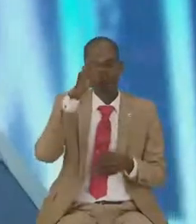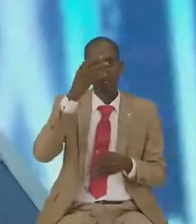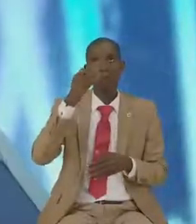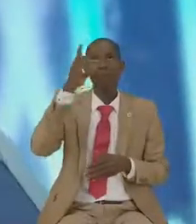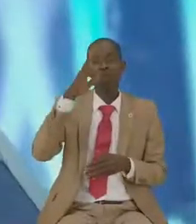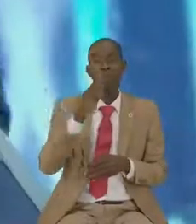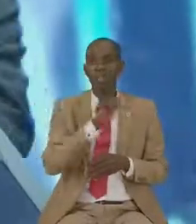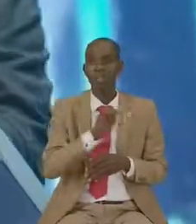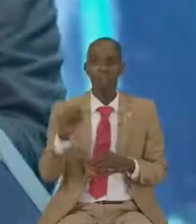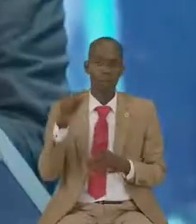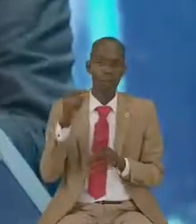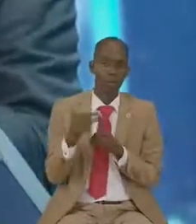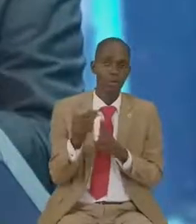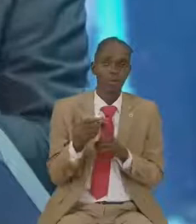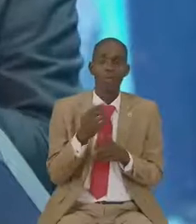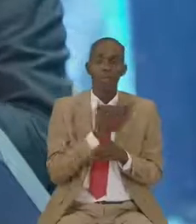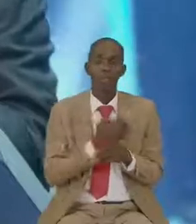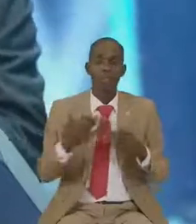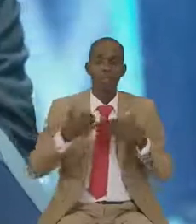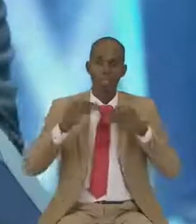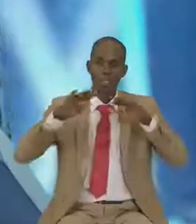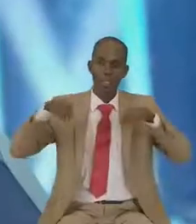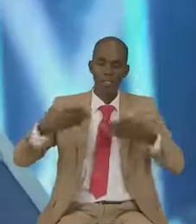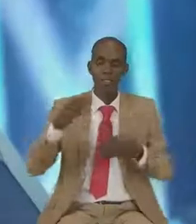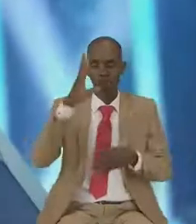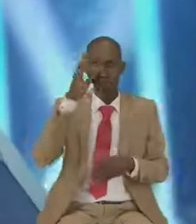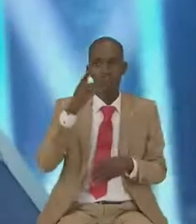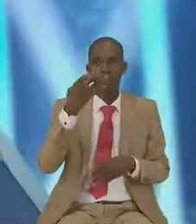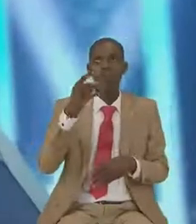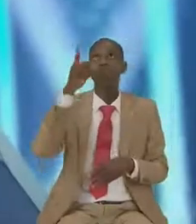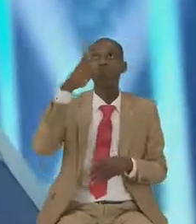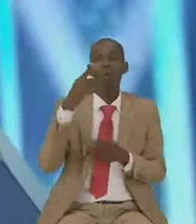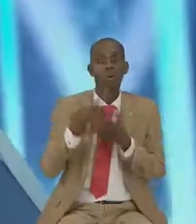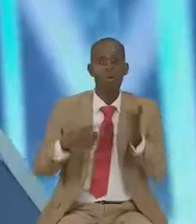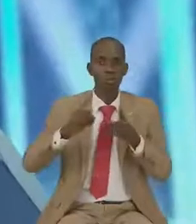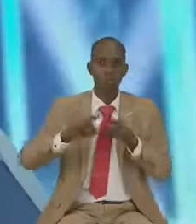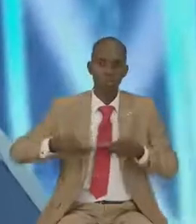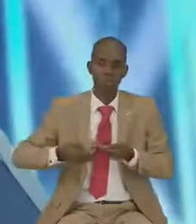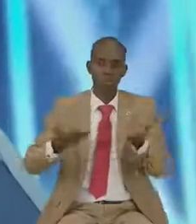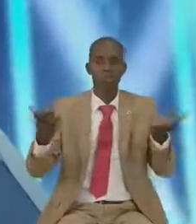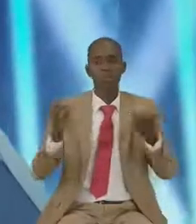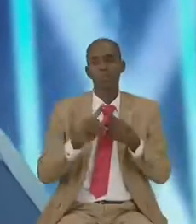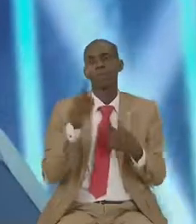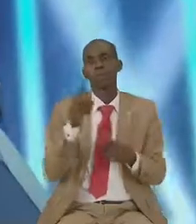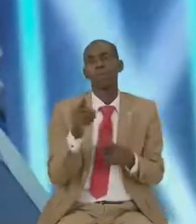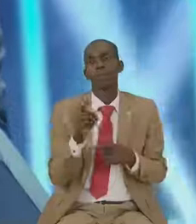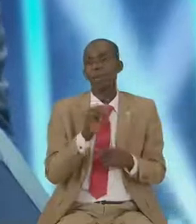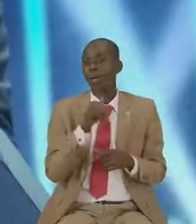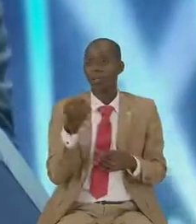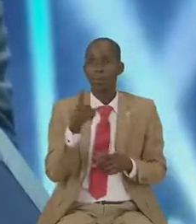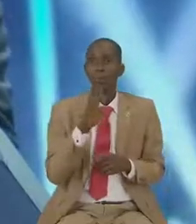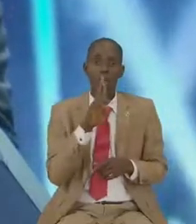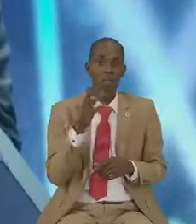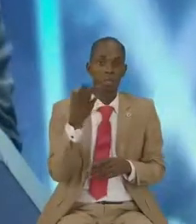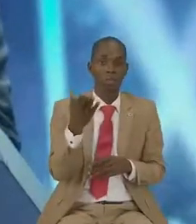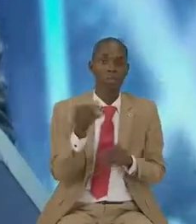Nous sommes à une soirée spéciale. Dieu a donné à l'homme de Dieu un message et ce qu'il doit vous